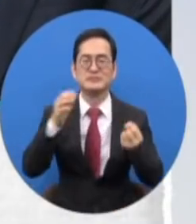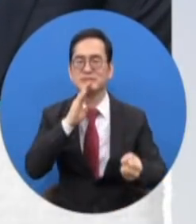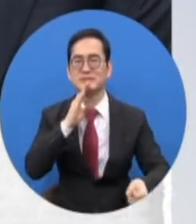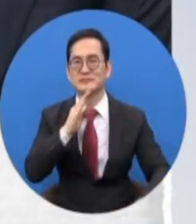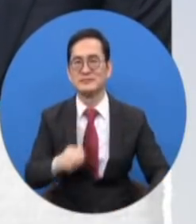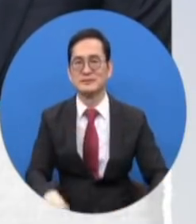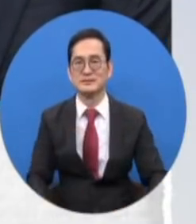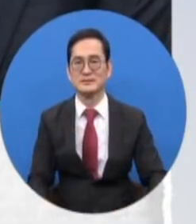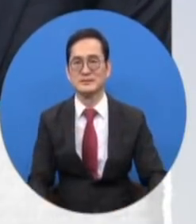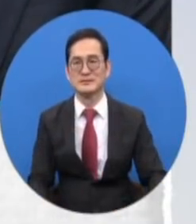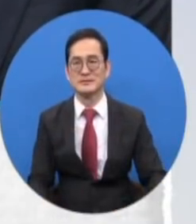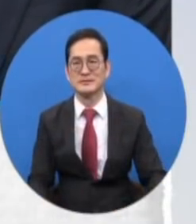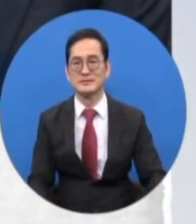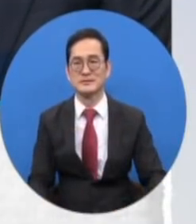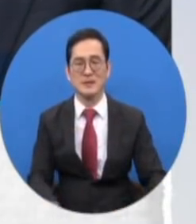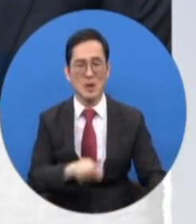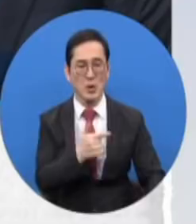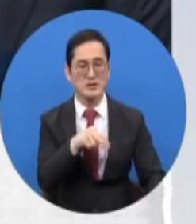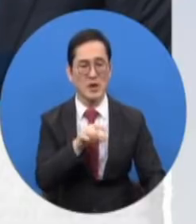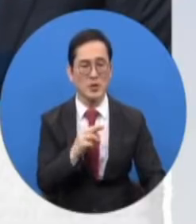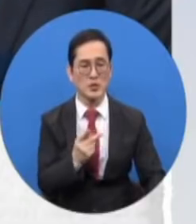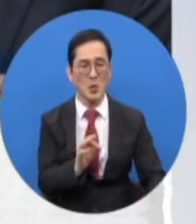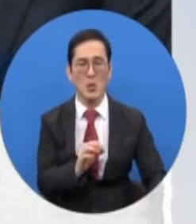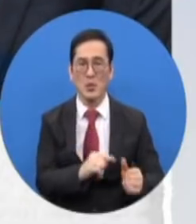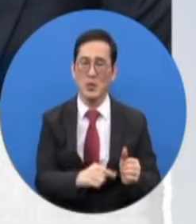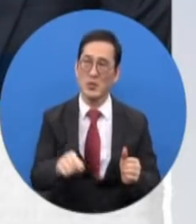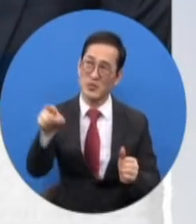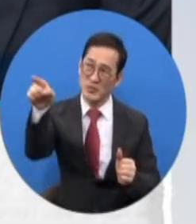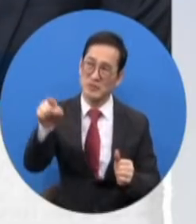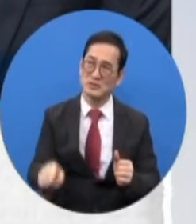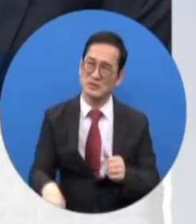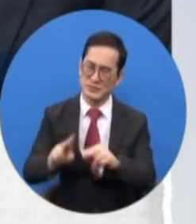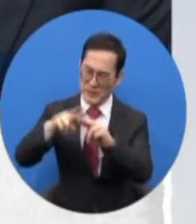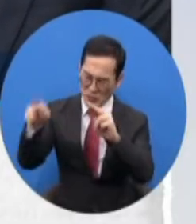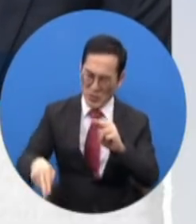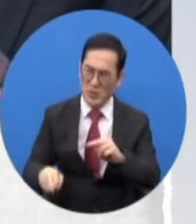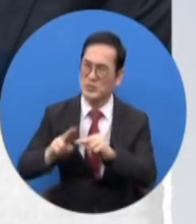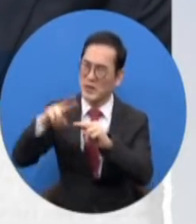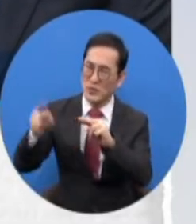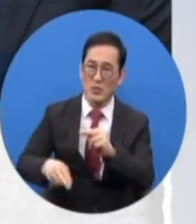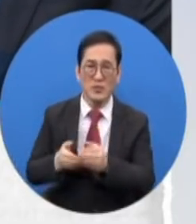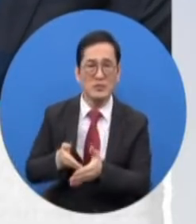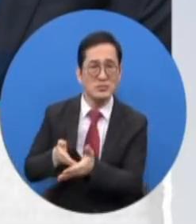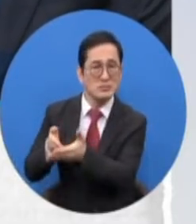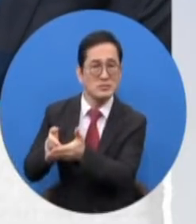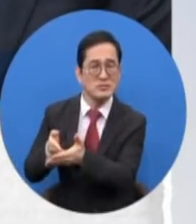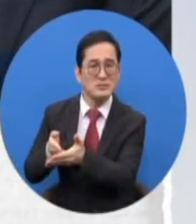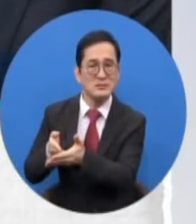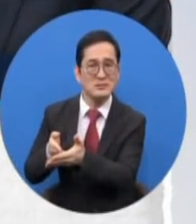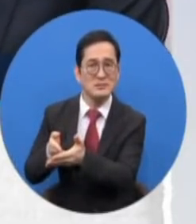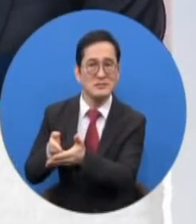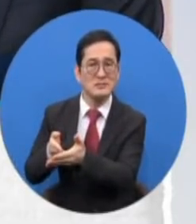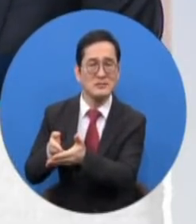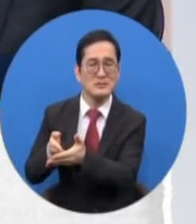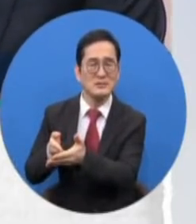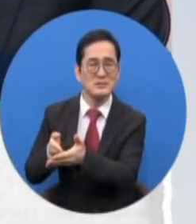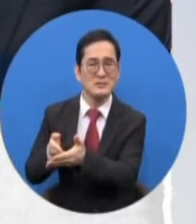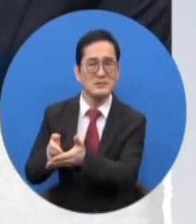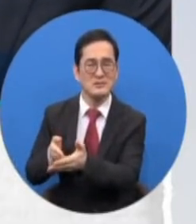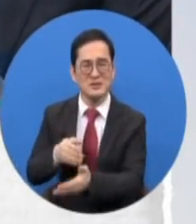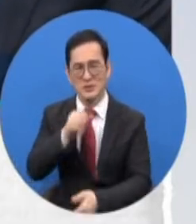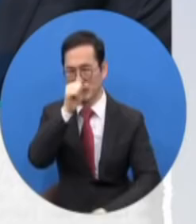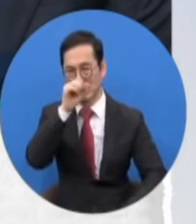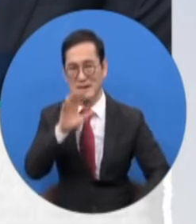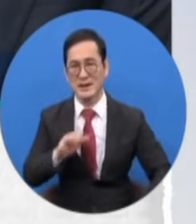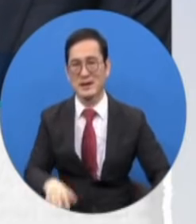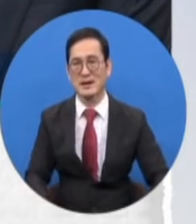측근으로 불리는 권성동 의원이 저렇게 공개적으로 김호수 총장의 거취를 얘기하는 건 아까 법적으로는 박성 변호사님이 말씀하셨습니다. 법적으로